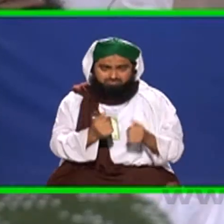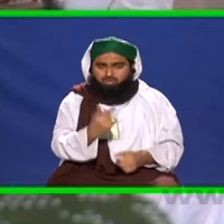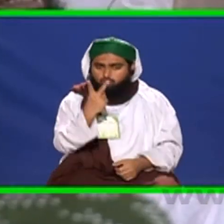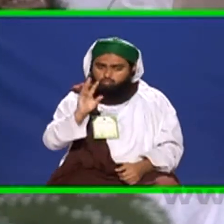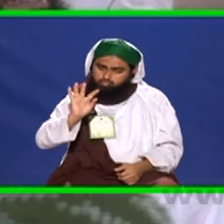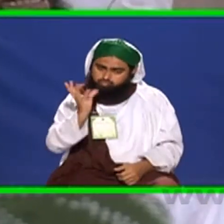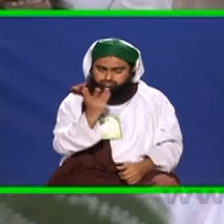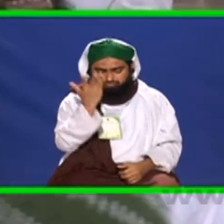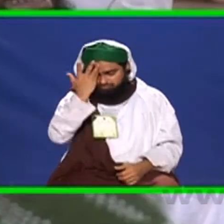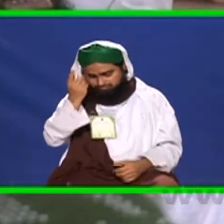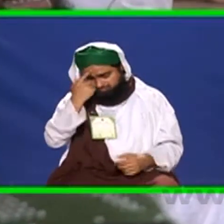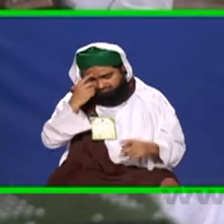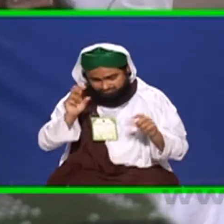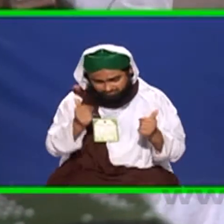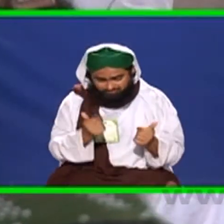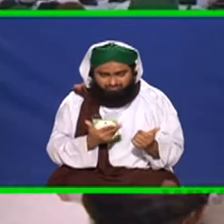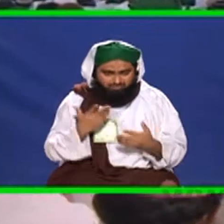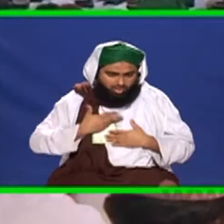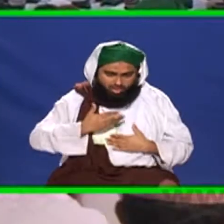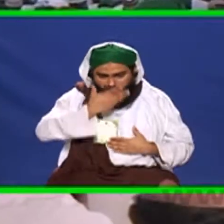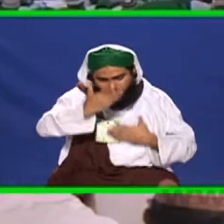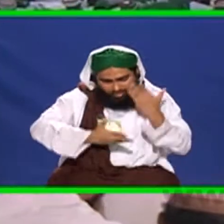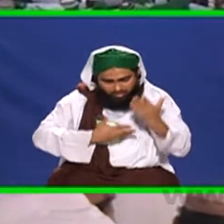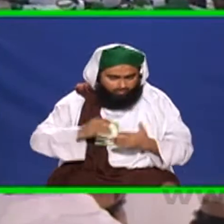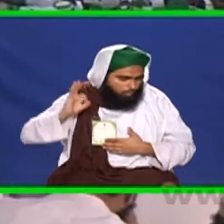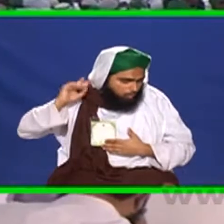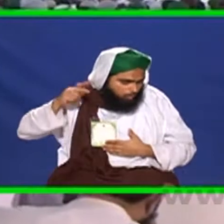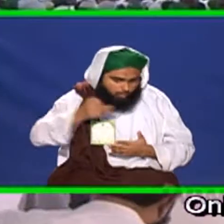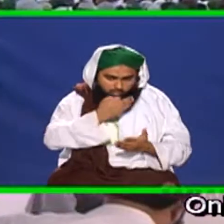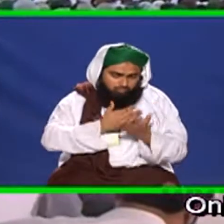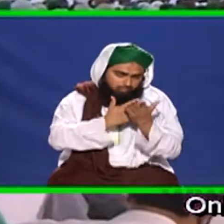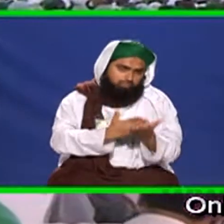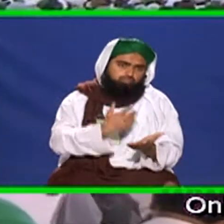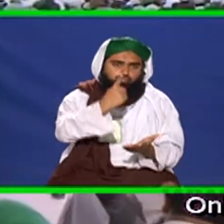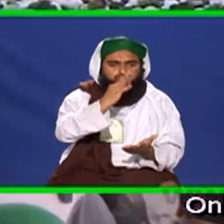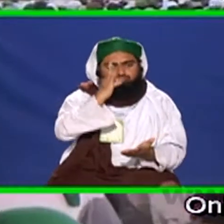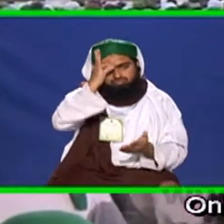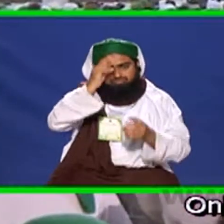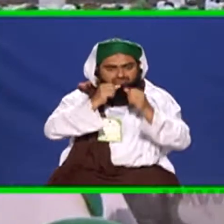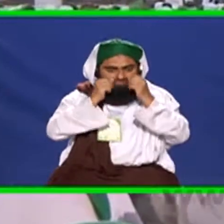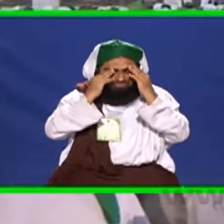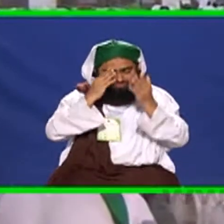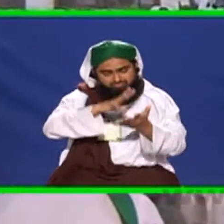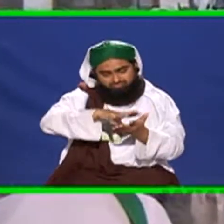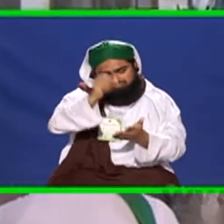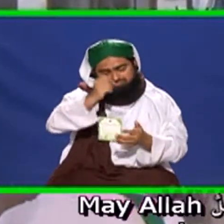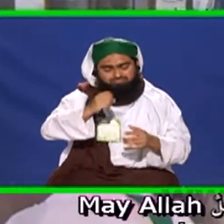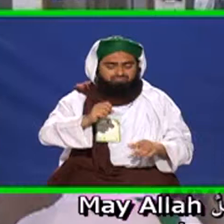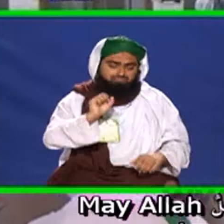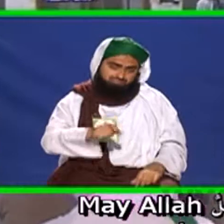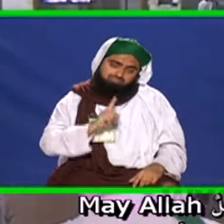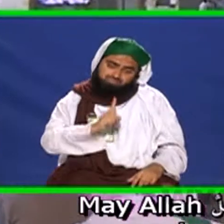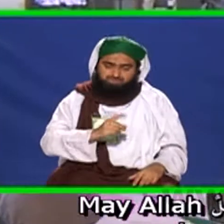کی آرزو، میں کہوں غلام ہوں آپ کا، وہ کہیں کہ ہم کو قبول ہے، پھر ظاہر ہے کہ غلامی کا مزہ ہے. تو مزہ اس میں کہ